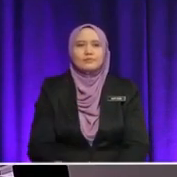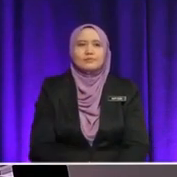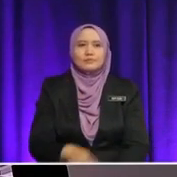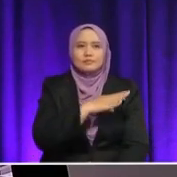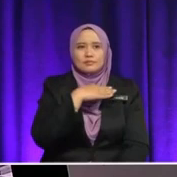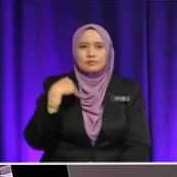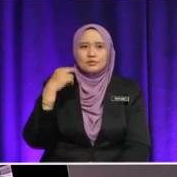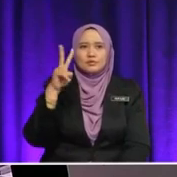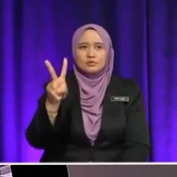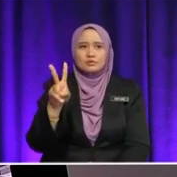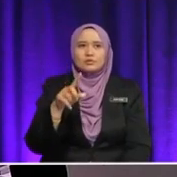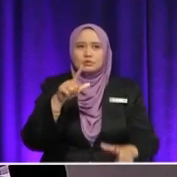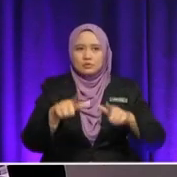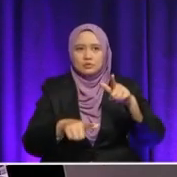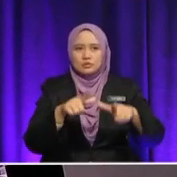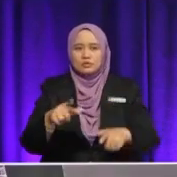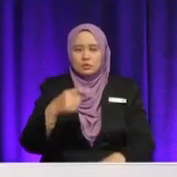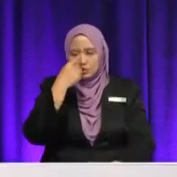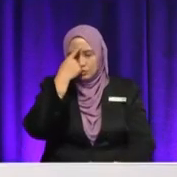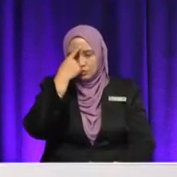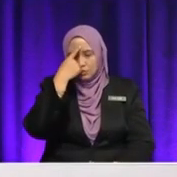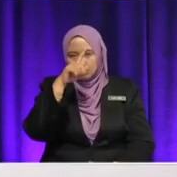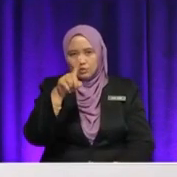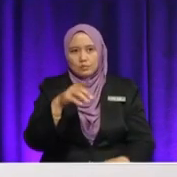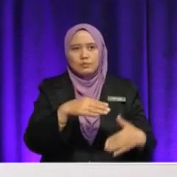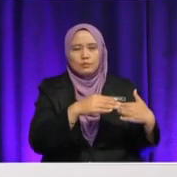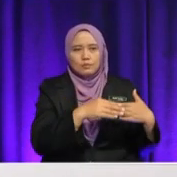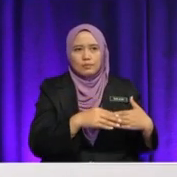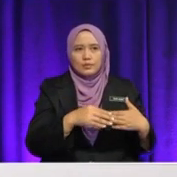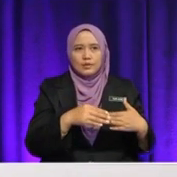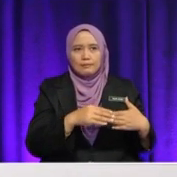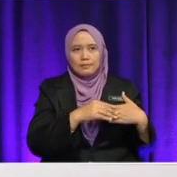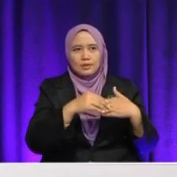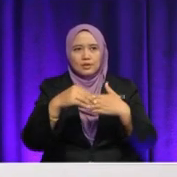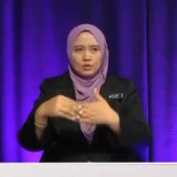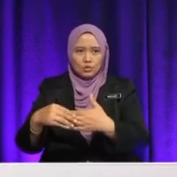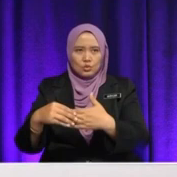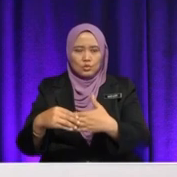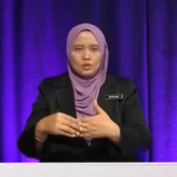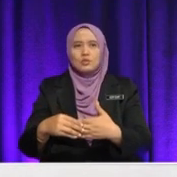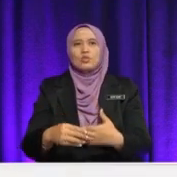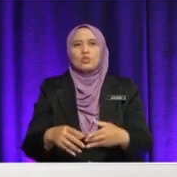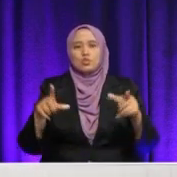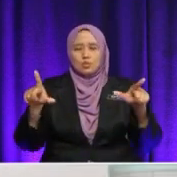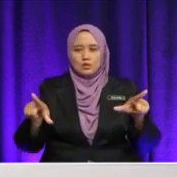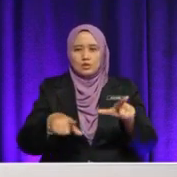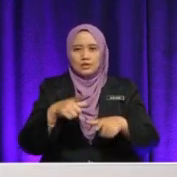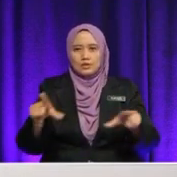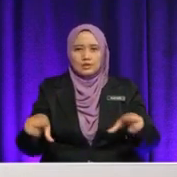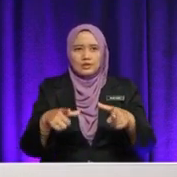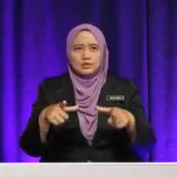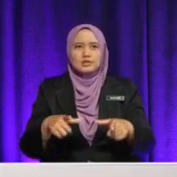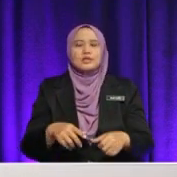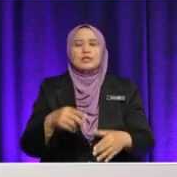langkah tersebut menjadi panduan kepada pelaksanaan kinaryo yang seterusnya dan itu adalah